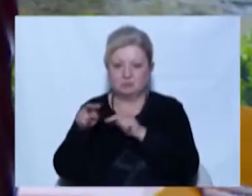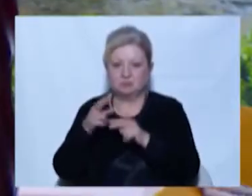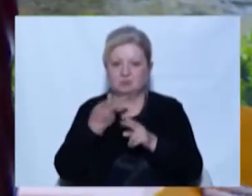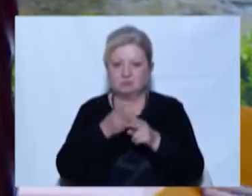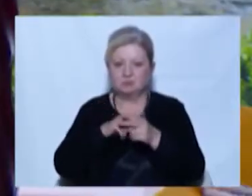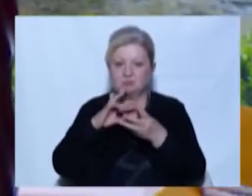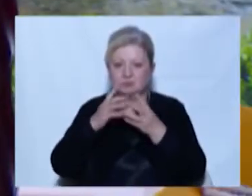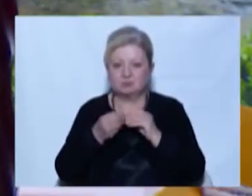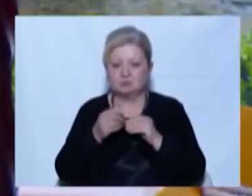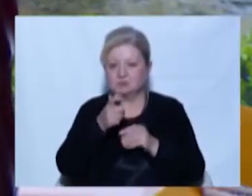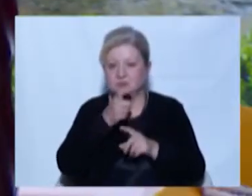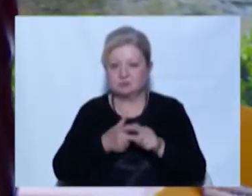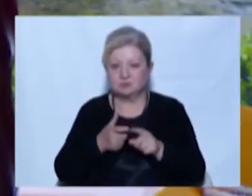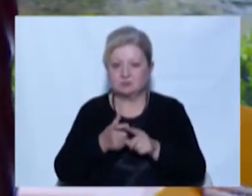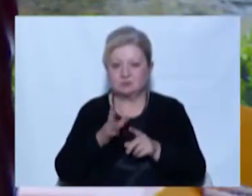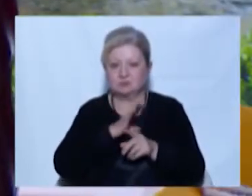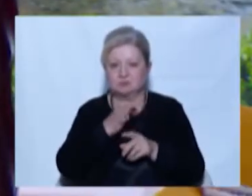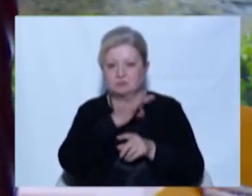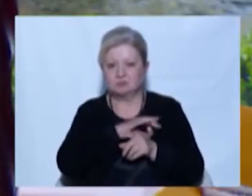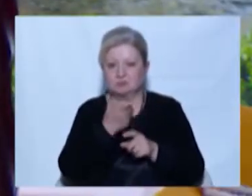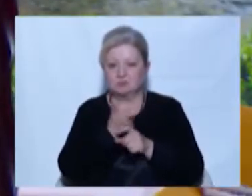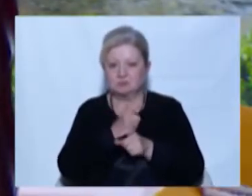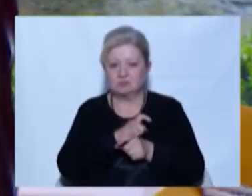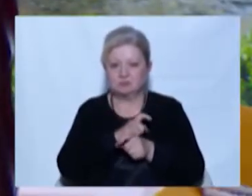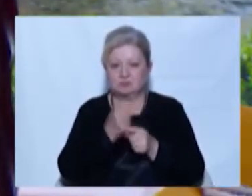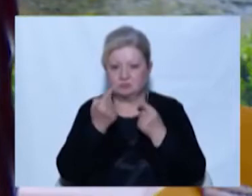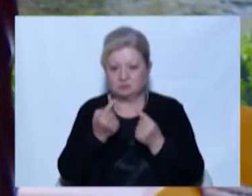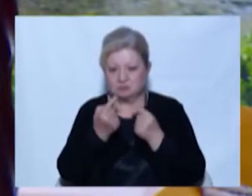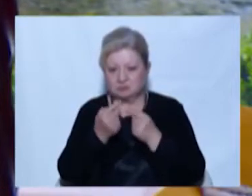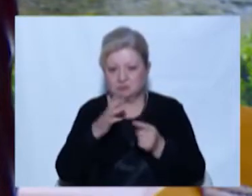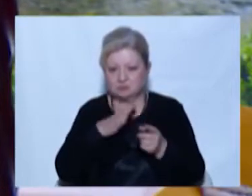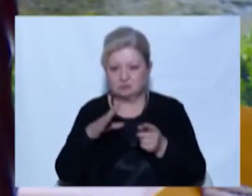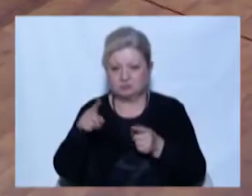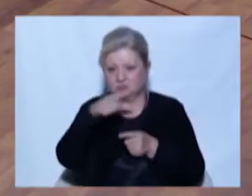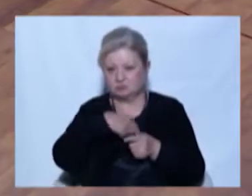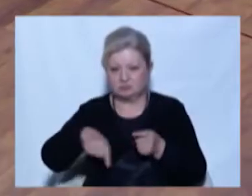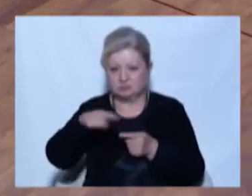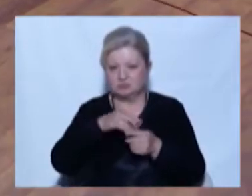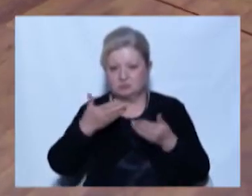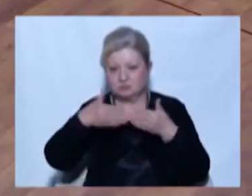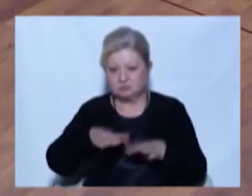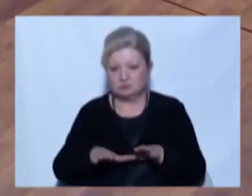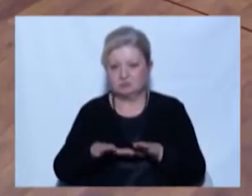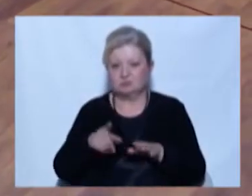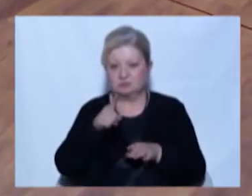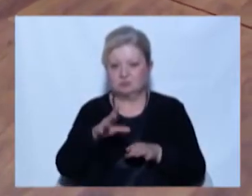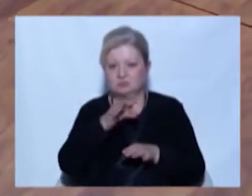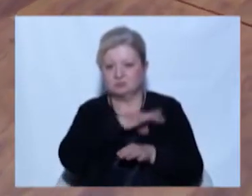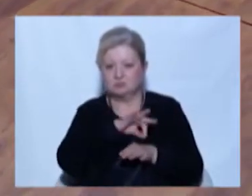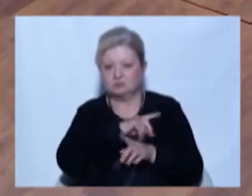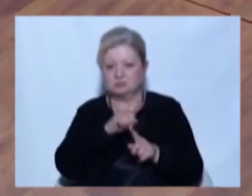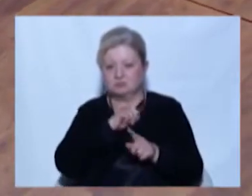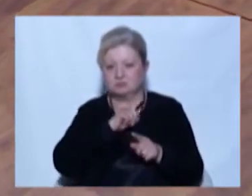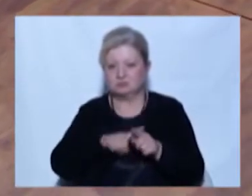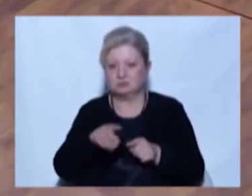ყველაფერმა სტალინს მისცა არაჩვეულებრივი უპირატესობა მოკავშირეებთან მიმართებაში და მან გადაწყვიტა, რომ ეს უპირატესობა რაც შეიძლებოდა